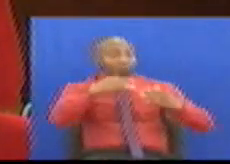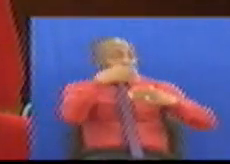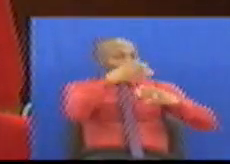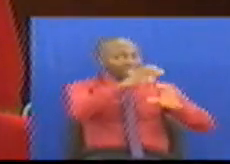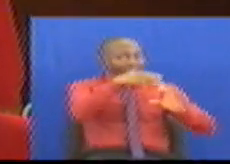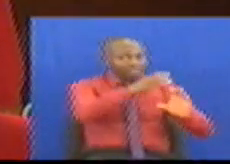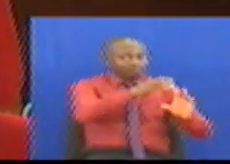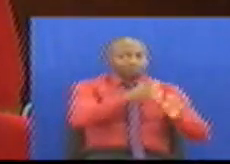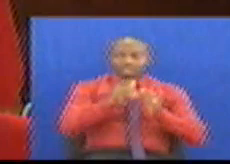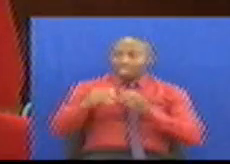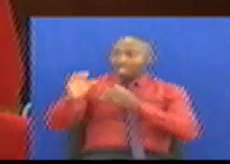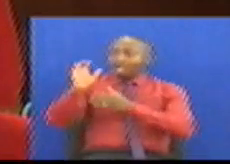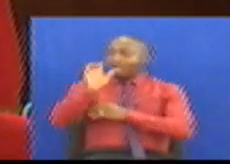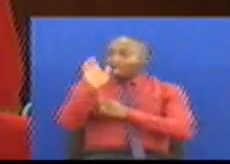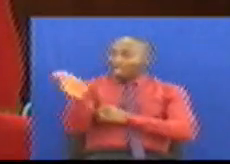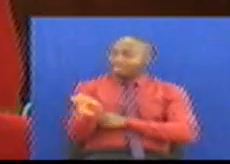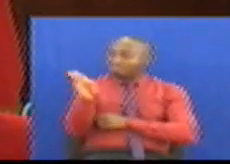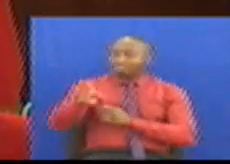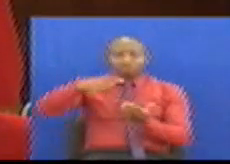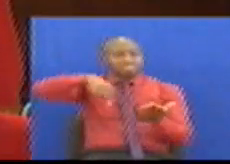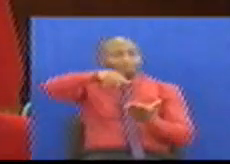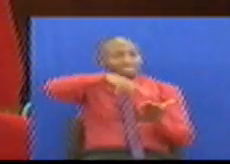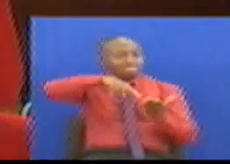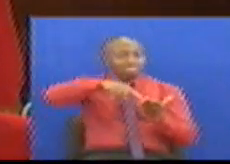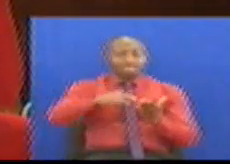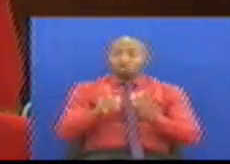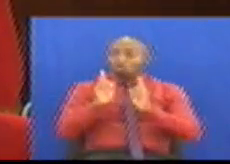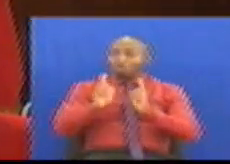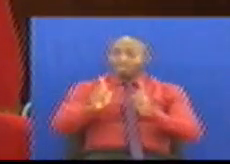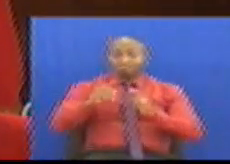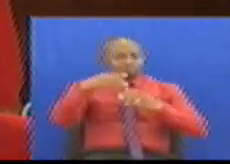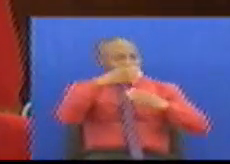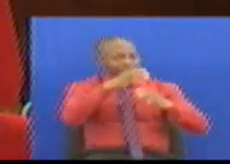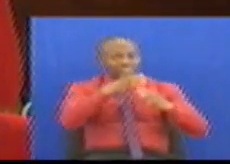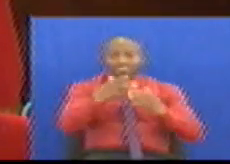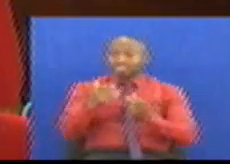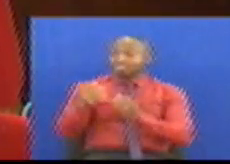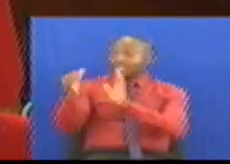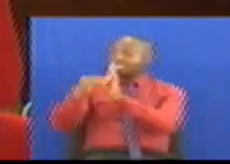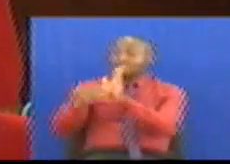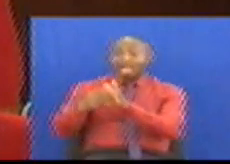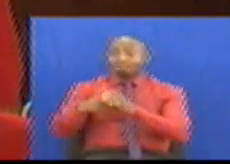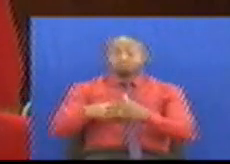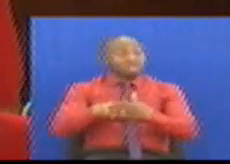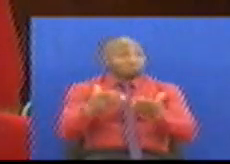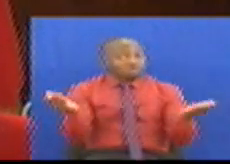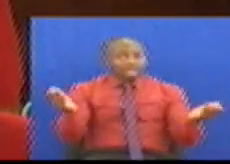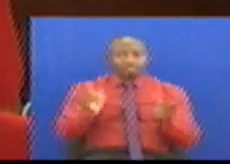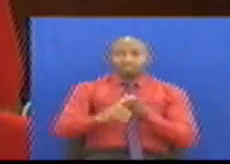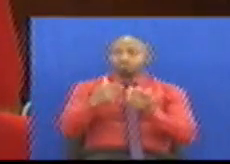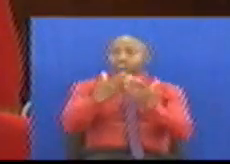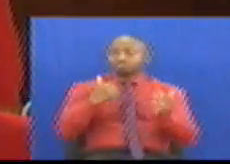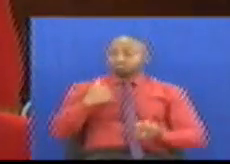miji hazikupewa walimu wa masomo ya sayansi na hisabu. Ninaomba, manake kuna ile dhana kwamba tulioko